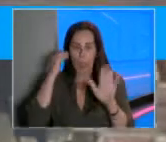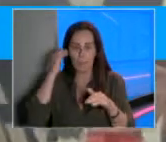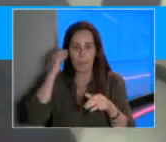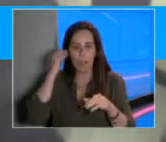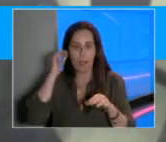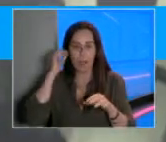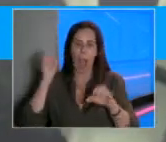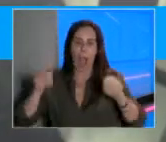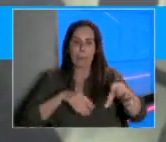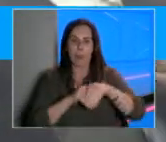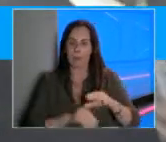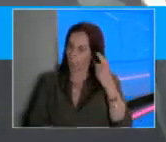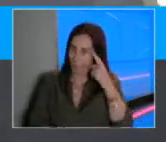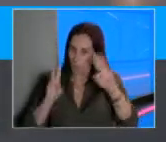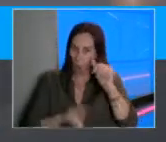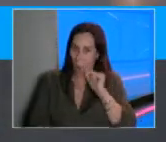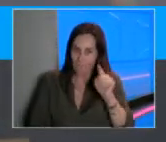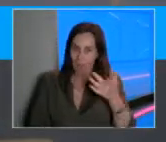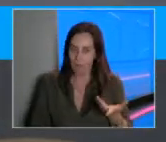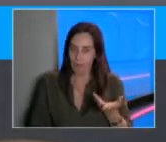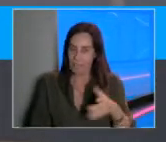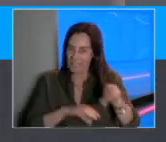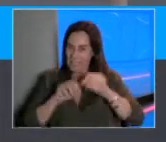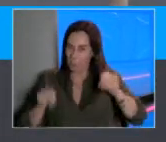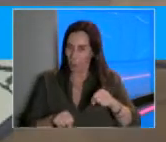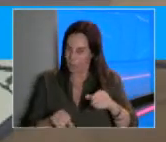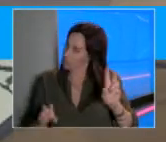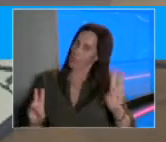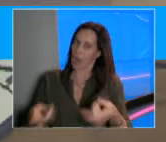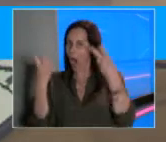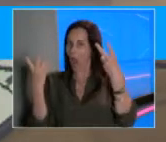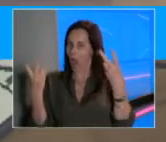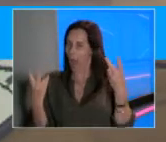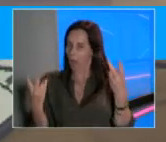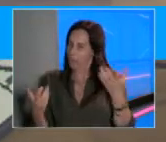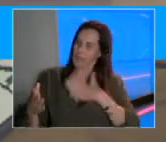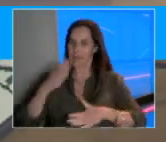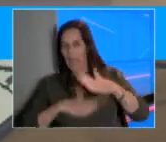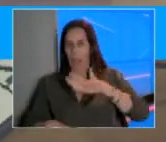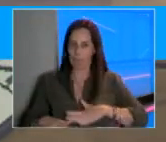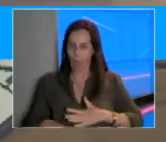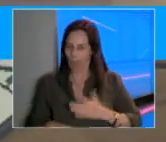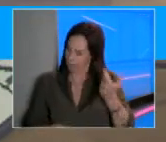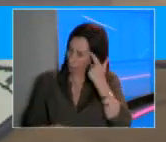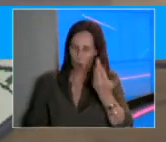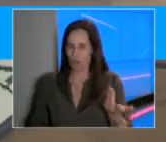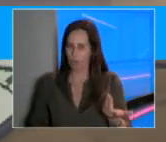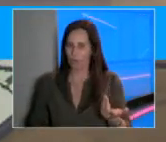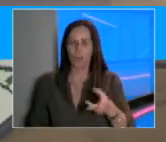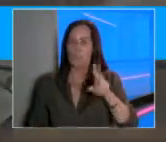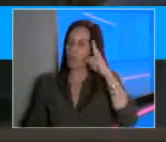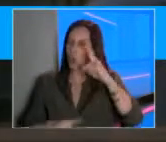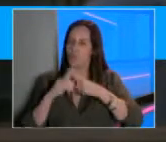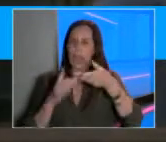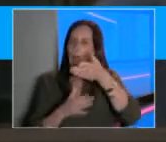בסיפור הריבונות. מה אתה חושב, שבכחול לבן סיפור הריבונות יעבור ככה בנעימים ובצורה חלקה? אגב, יש שם דעות